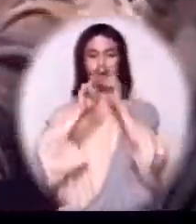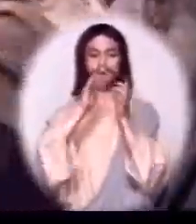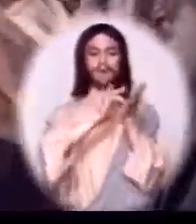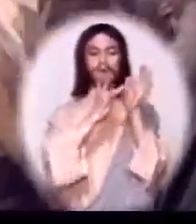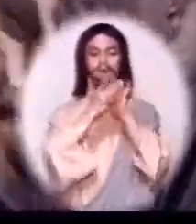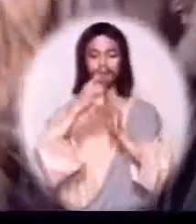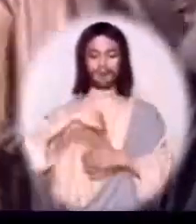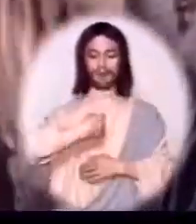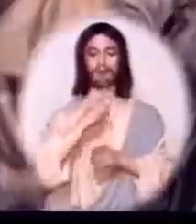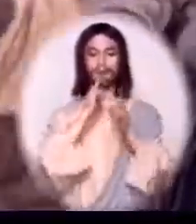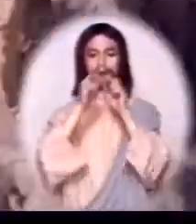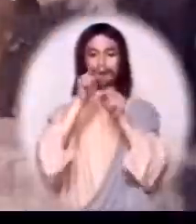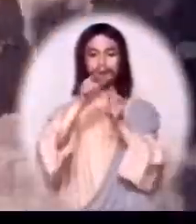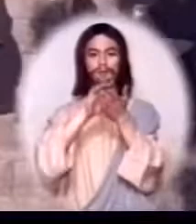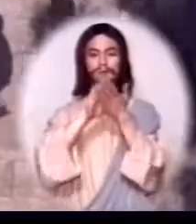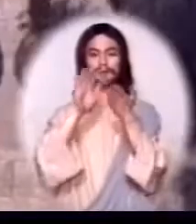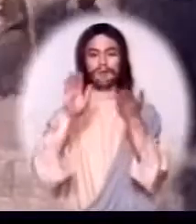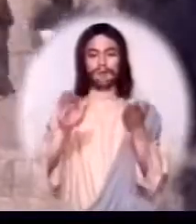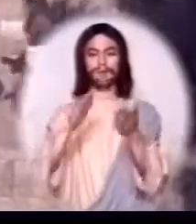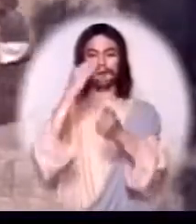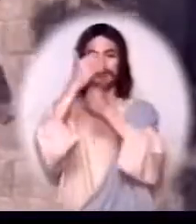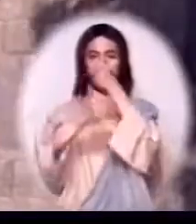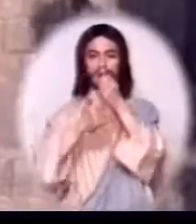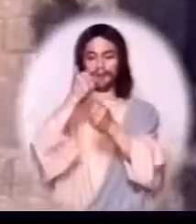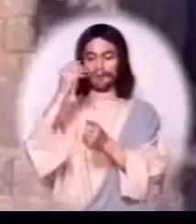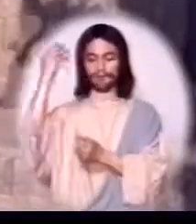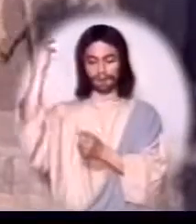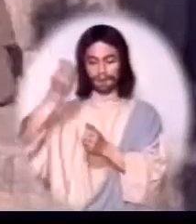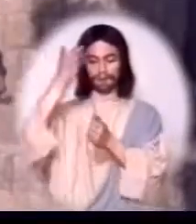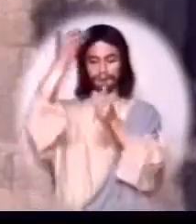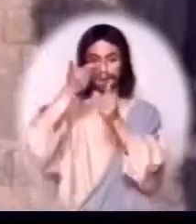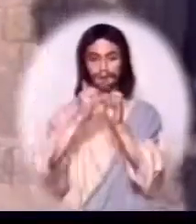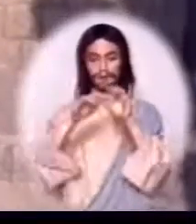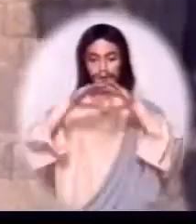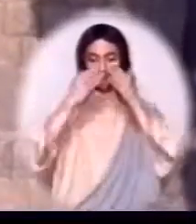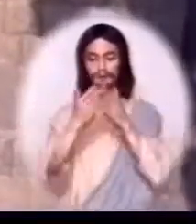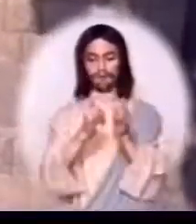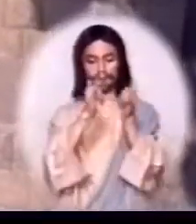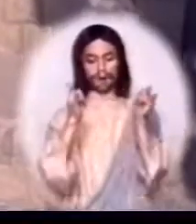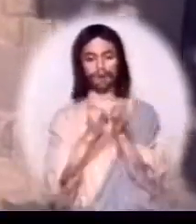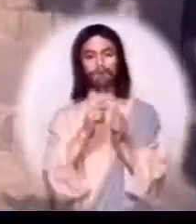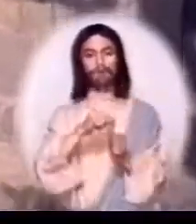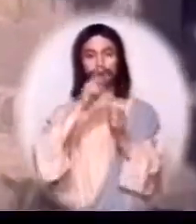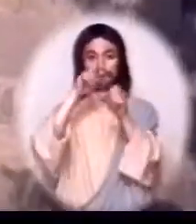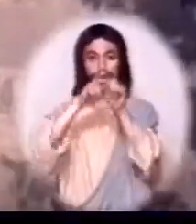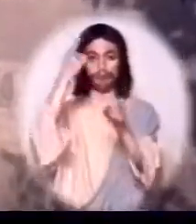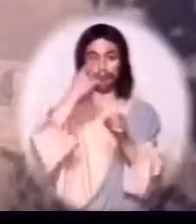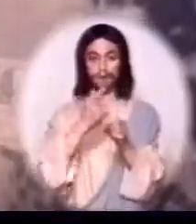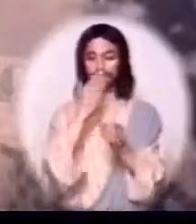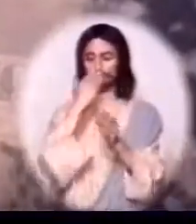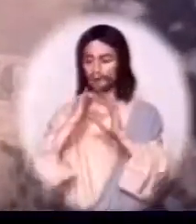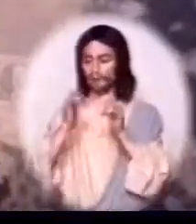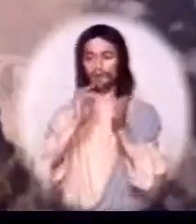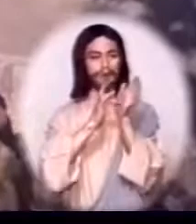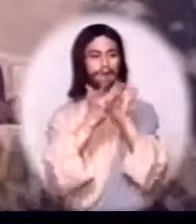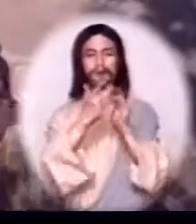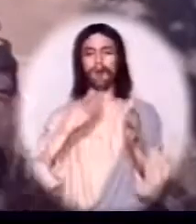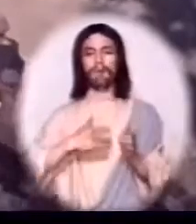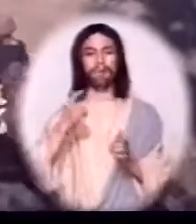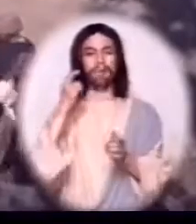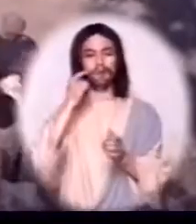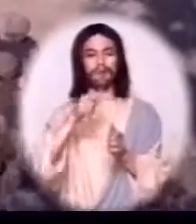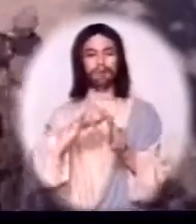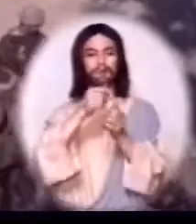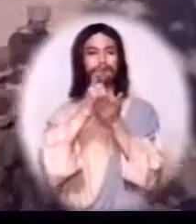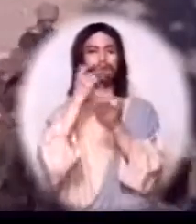이 말은 예수님 자신을 가리킨 것입니다. 하나님의 기름 부음을 받은 메시아가 자기 백성을 구원하러 왔으나 이 유대인들은 그를